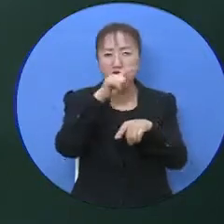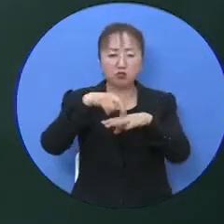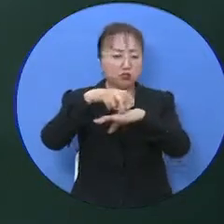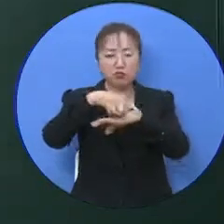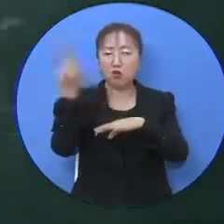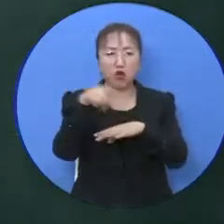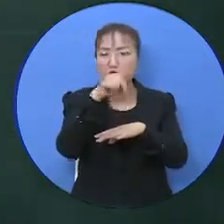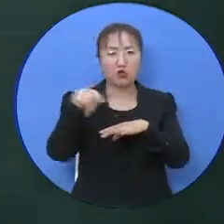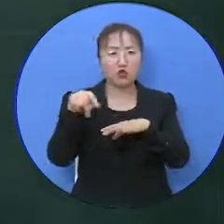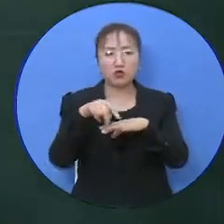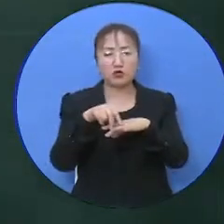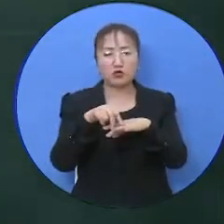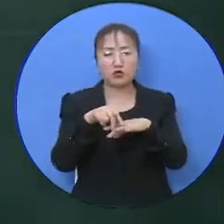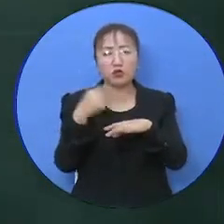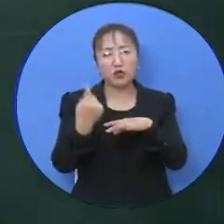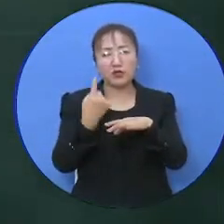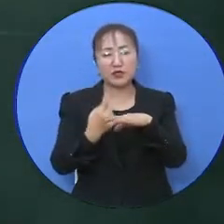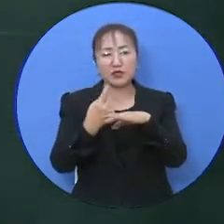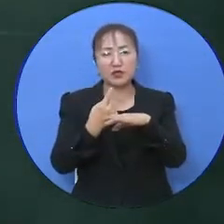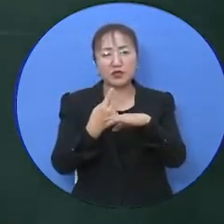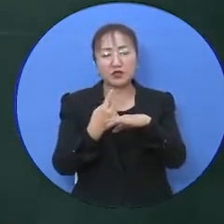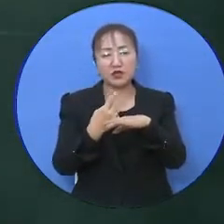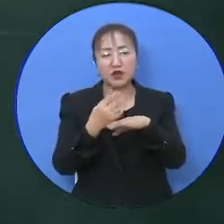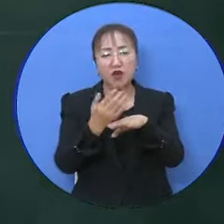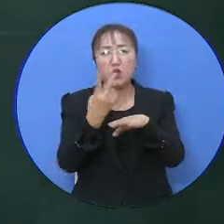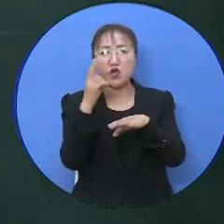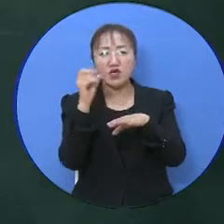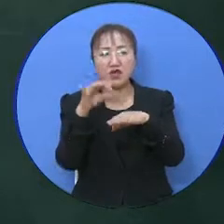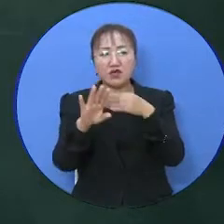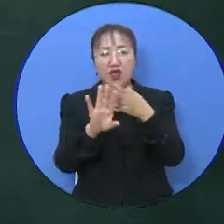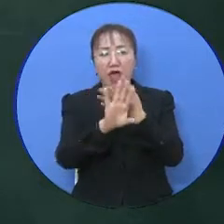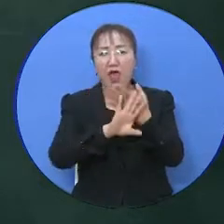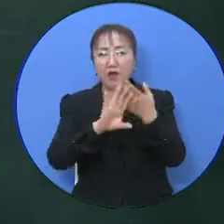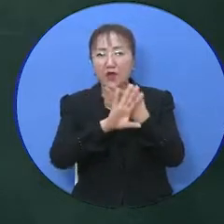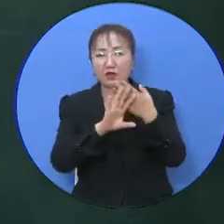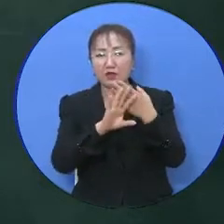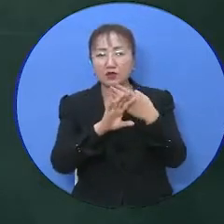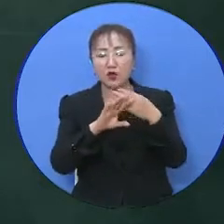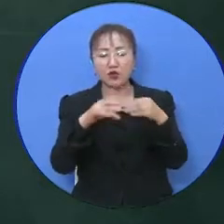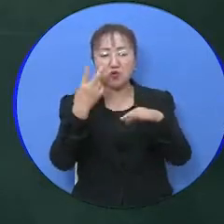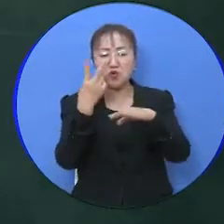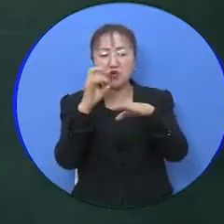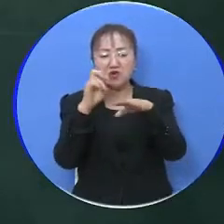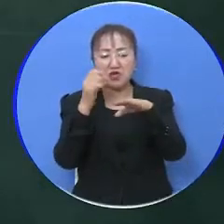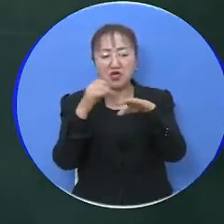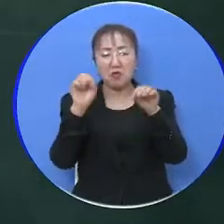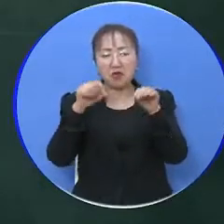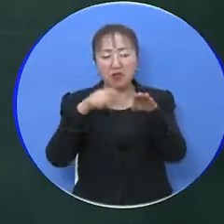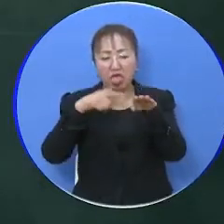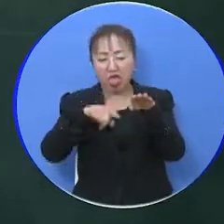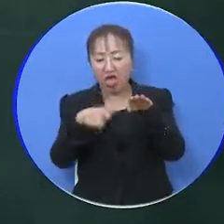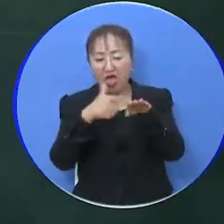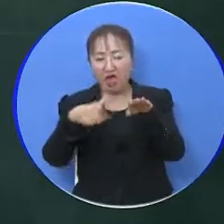хүлээх хэрэгтэй. Үерийн аюулаас урдчлан сэргийлэхийн тулд үерт өртөмтхий газар гэр байшингаа барьж болохгүй